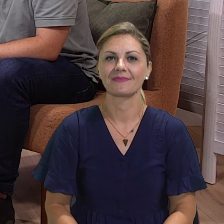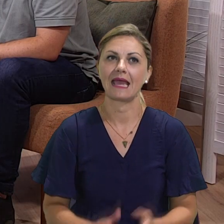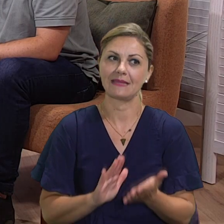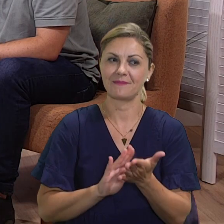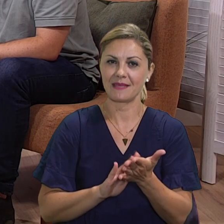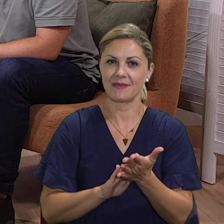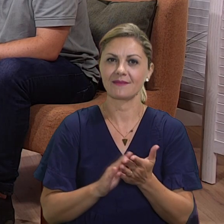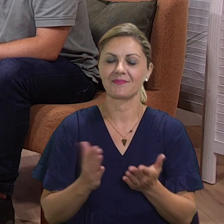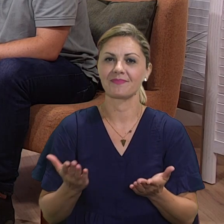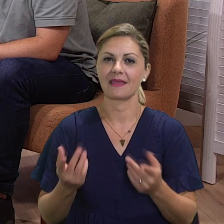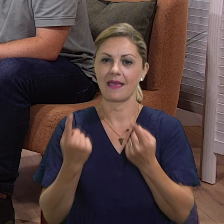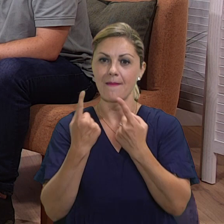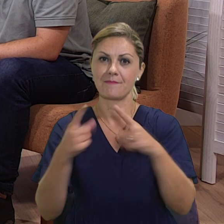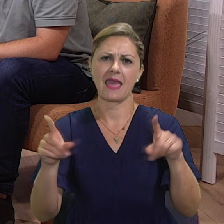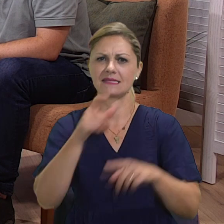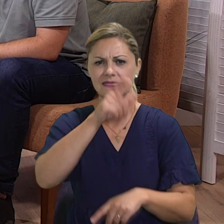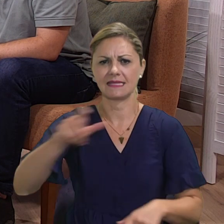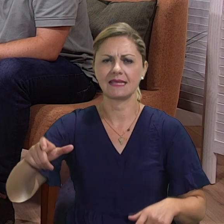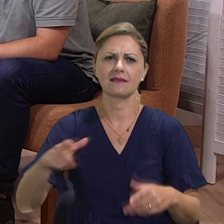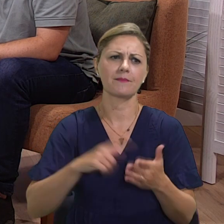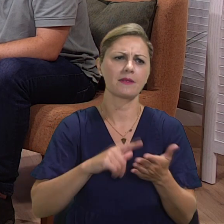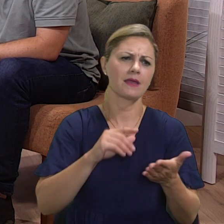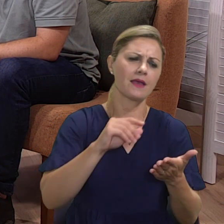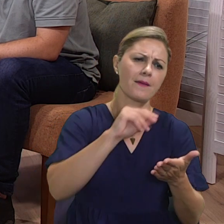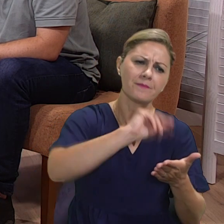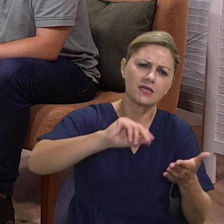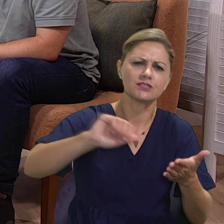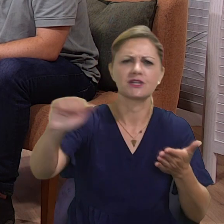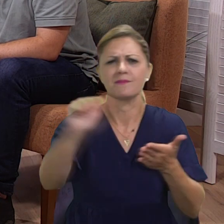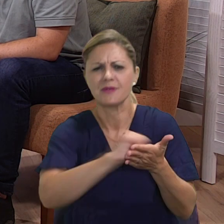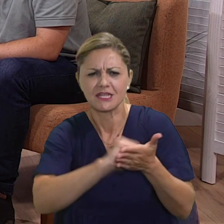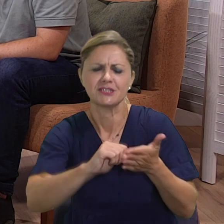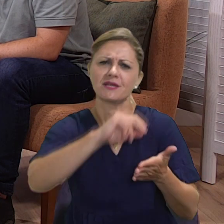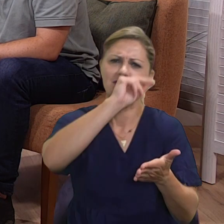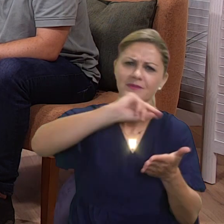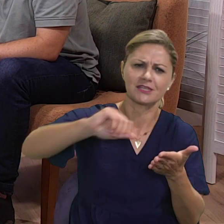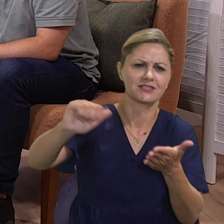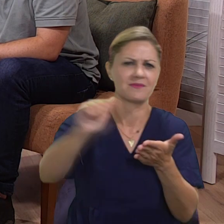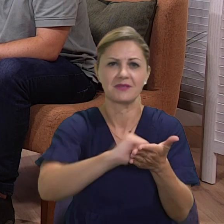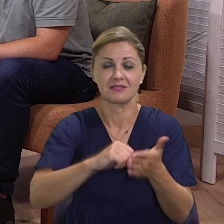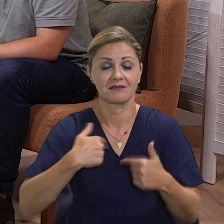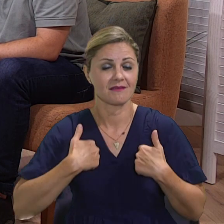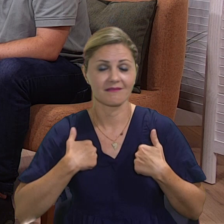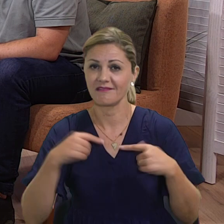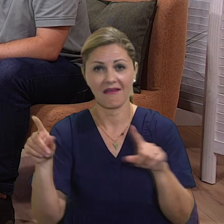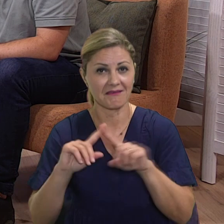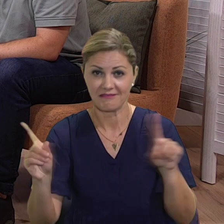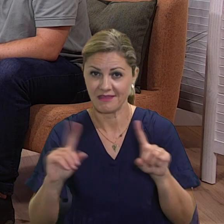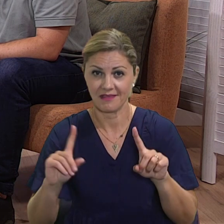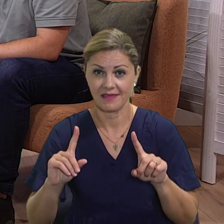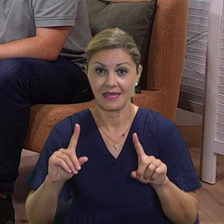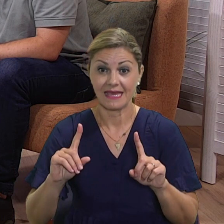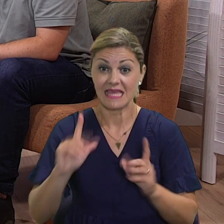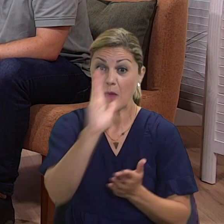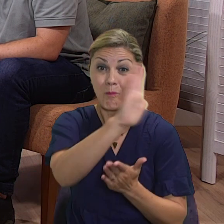I šta je obično kad pjesnici pišu, onda ime, to je radna verzija. To je, ja vam u 95% slučajeva kako